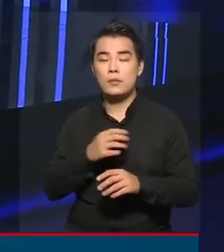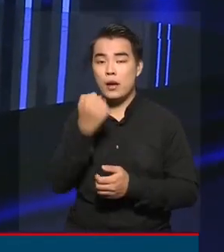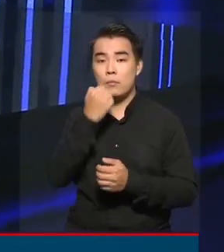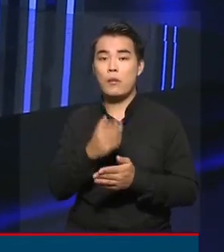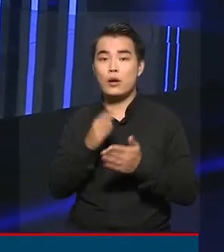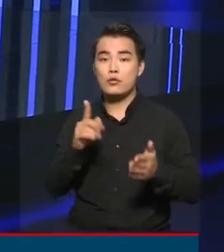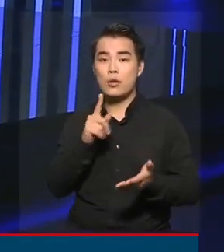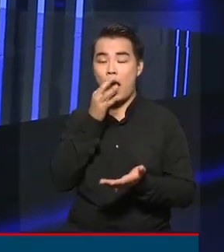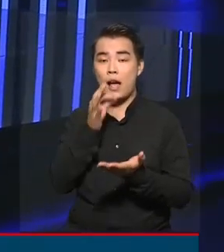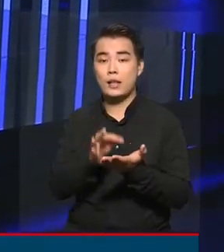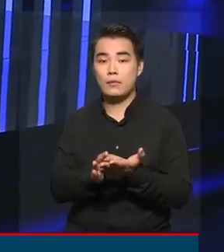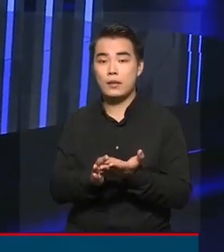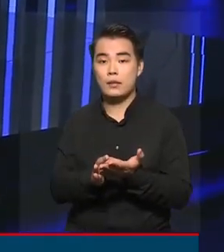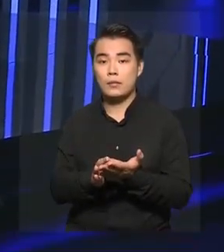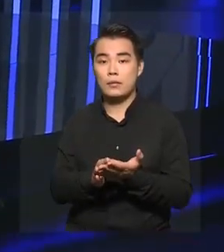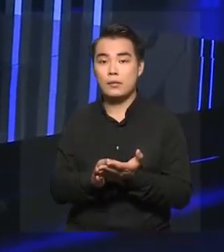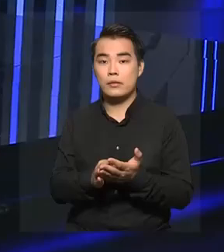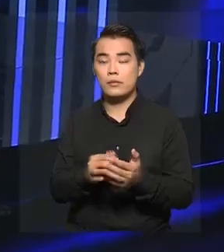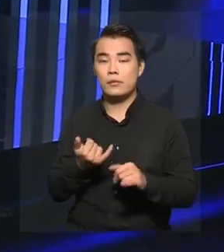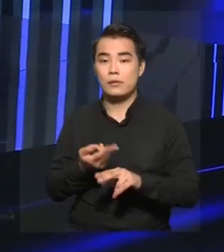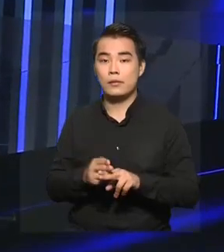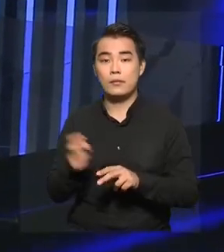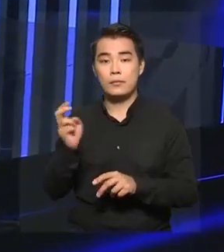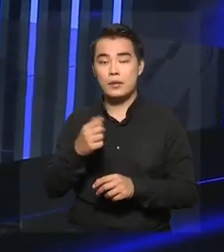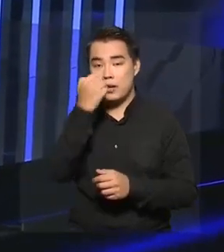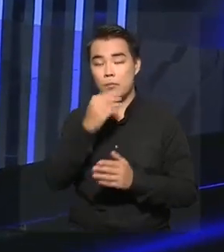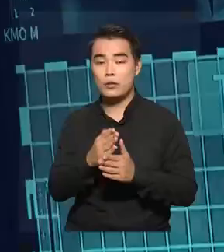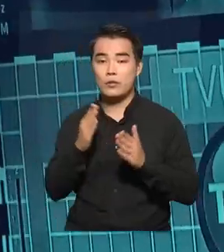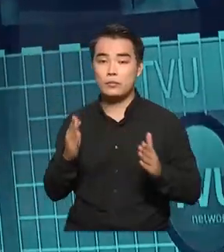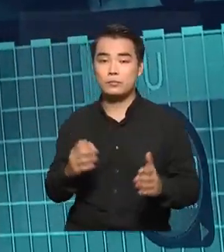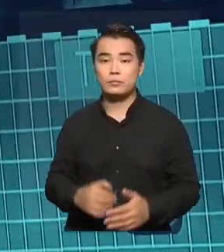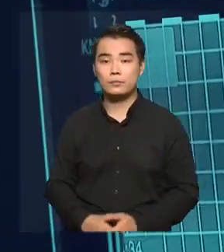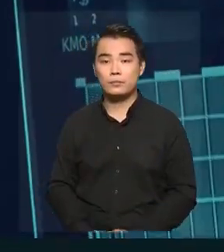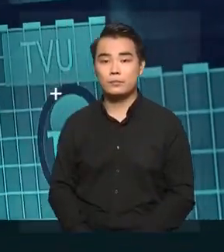рахмет айтамыз. Уақыт бөліп сұхбат беруге келіскеніңізге тағы да алғыс айтамыз.